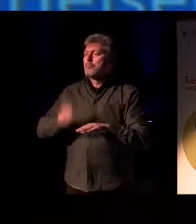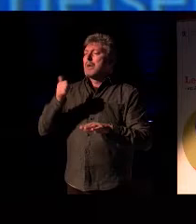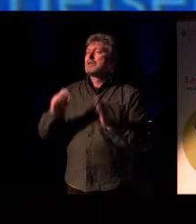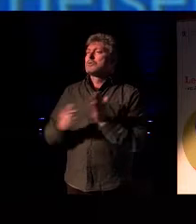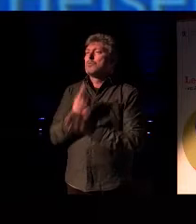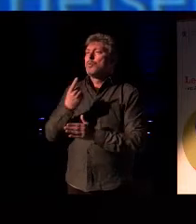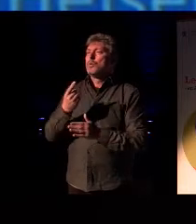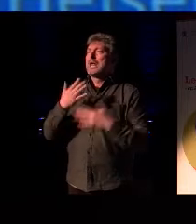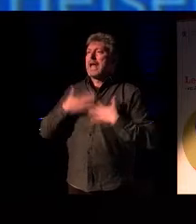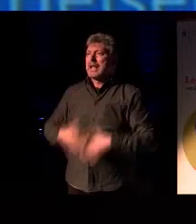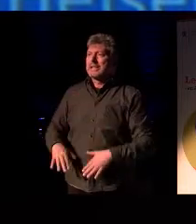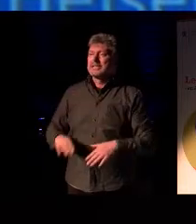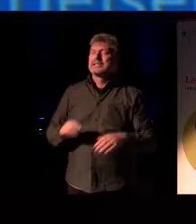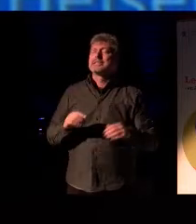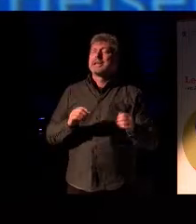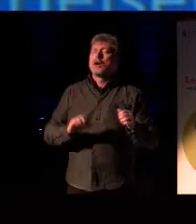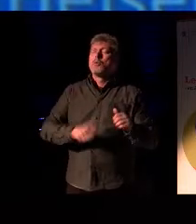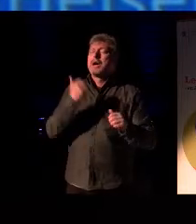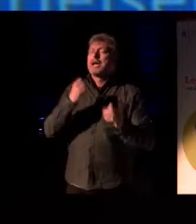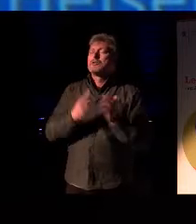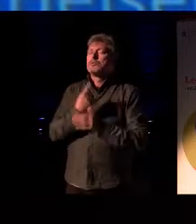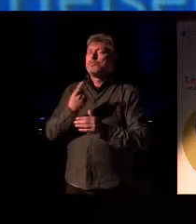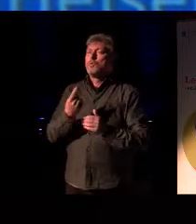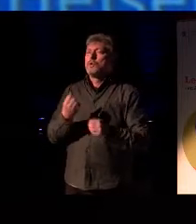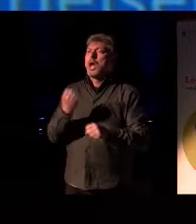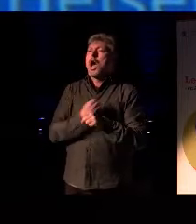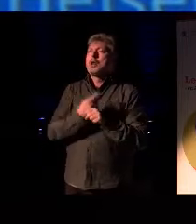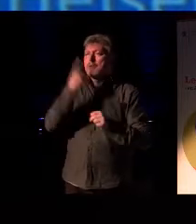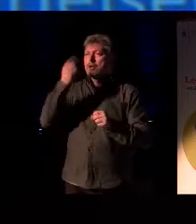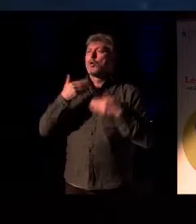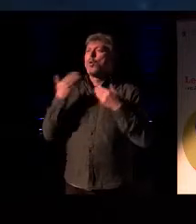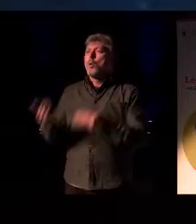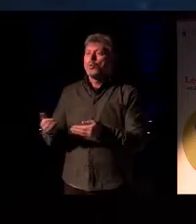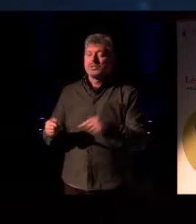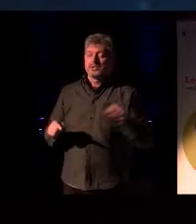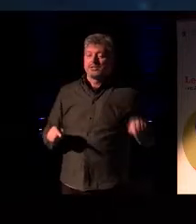best mulig arbeidsevne hos den kommende generasjonen.